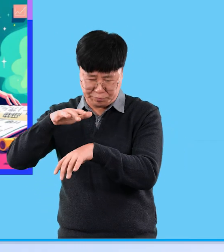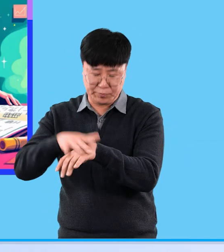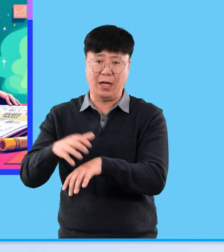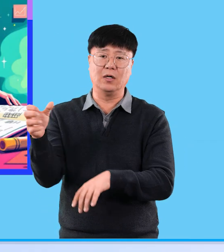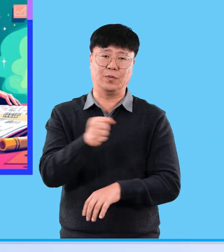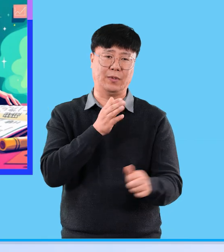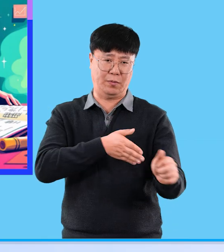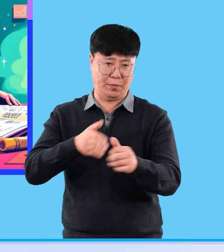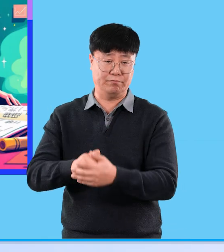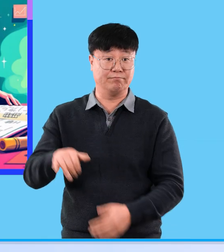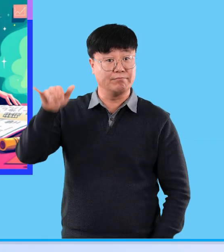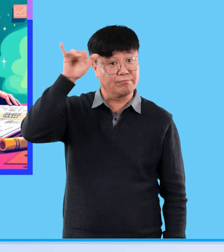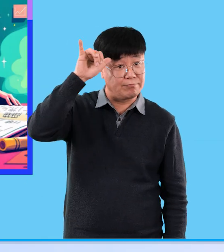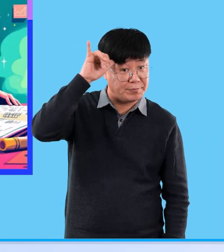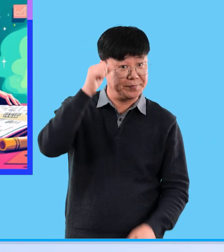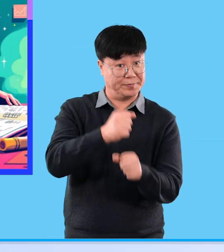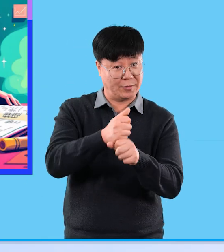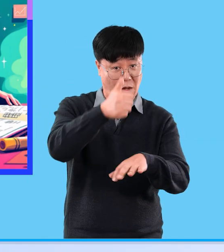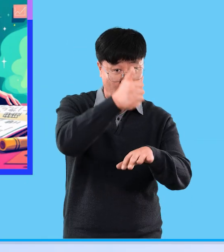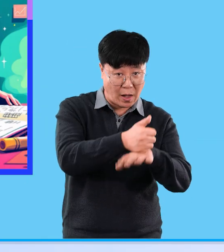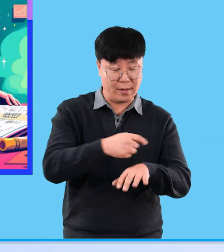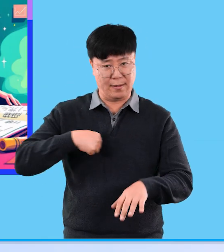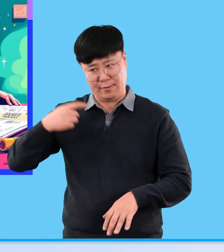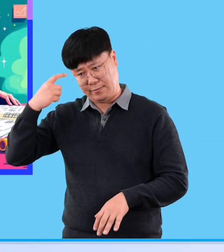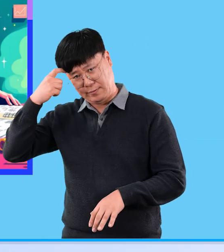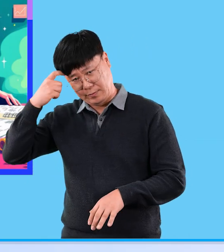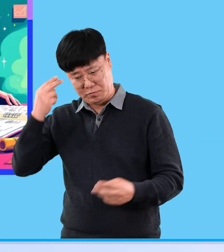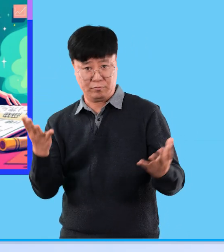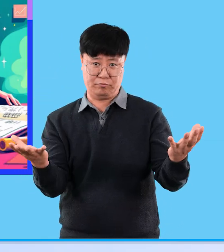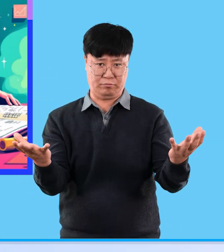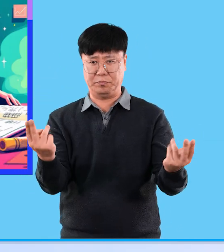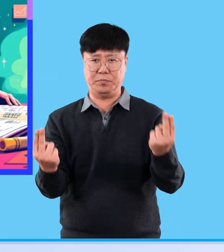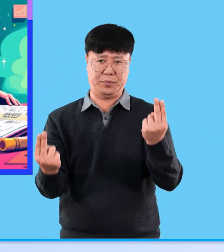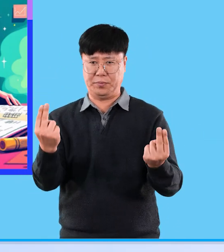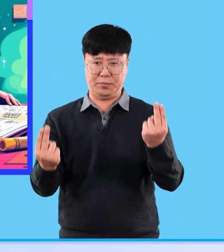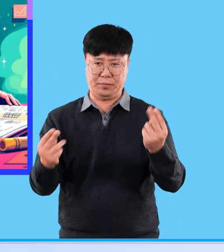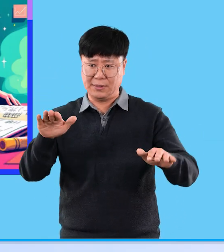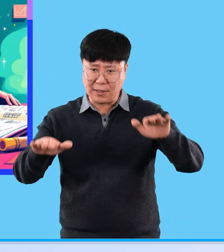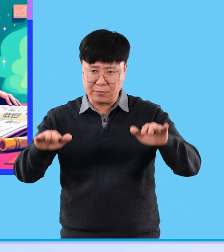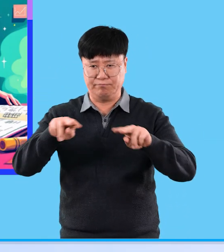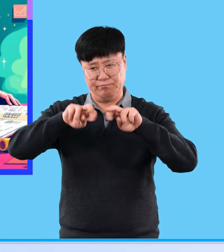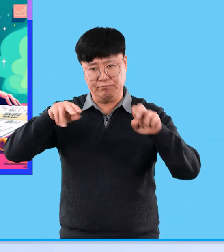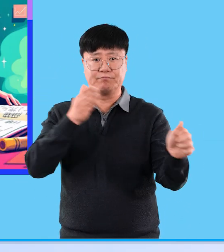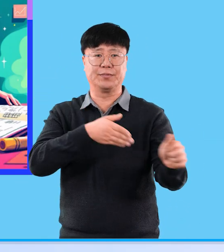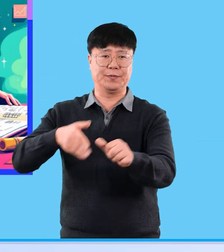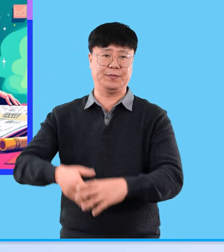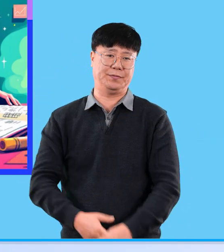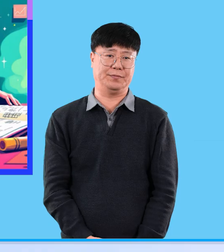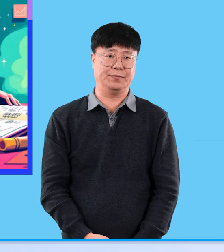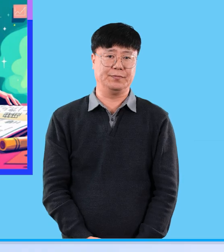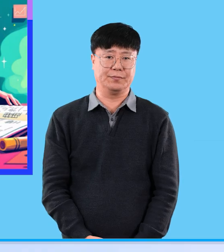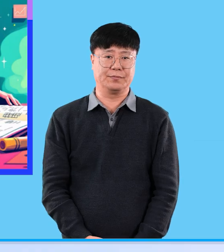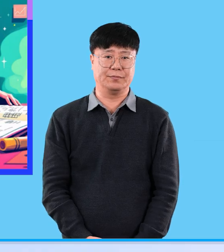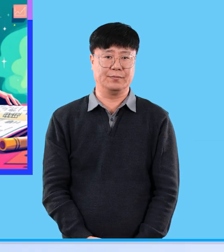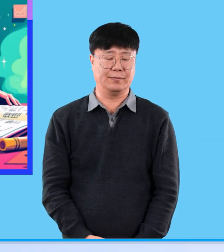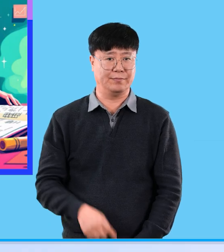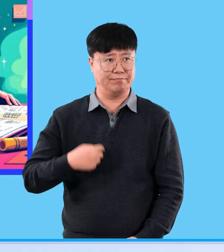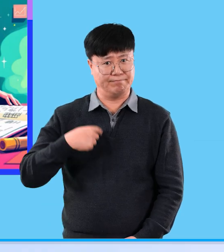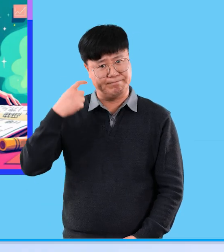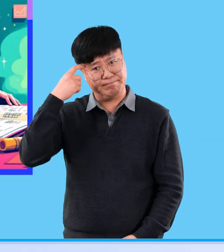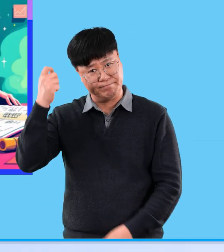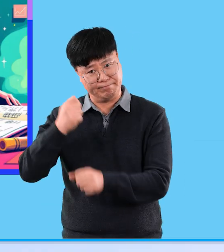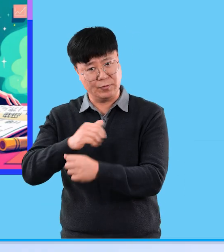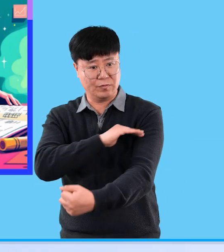습관화하세요. AI가 만든 결과물과 본인의 영감을 비교하여 차이를 분석하세요.